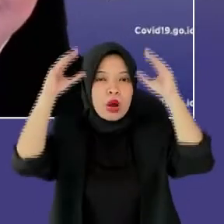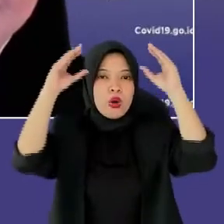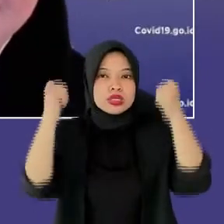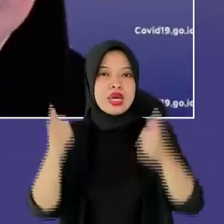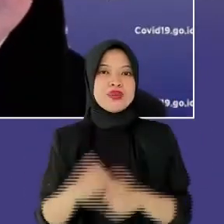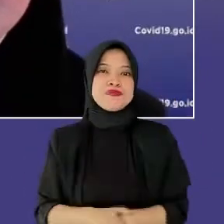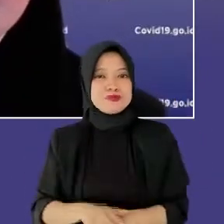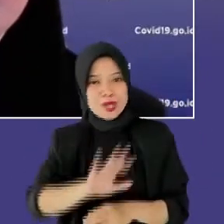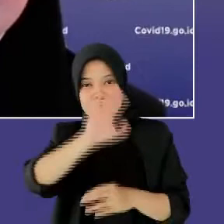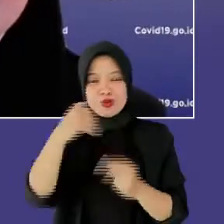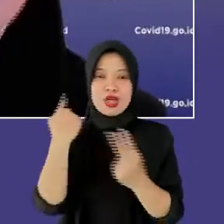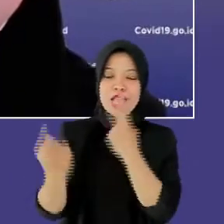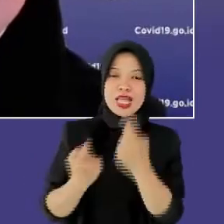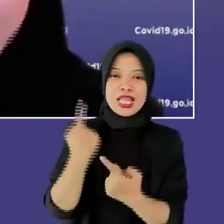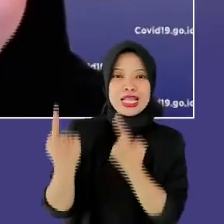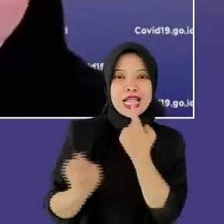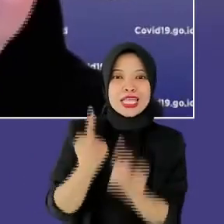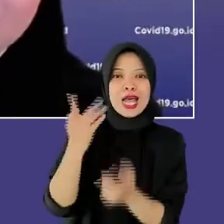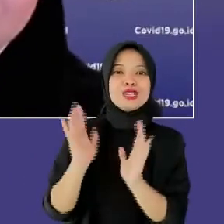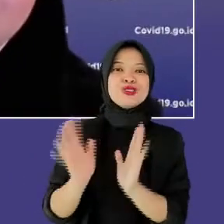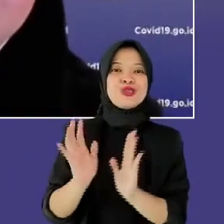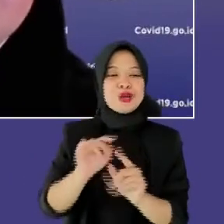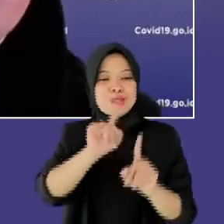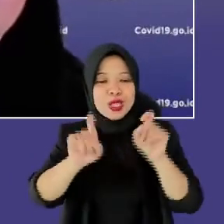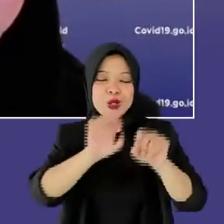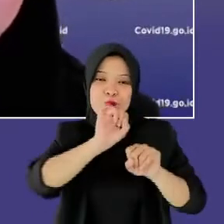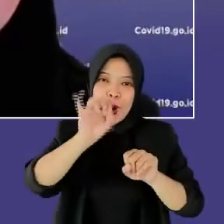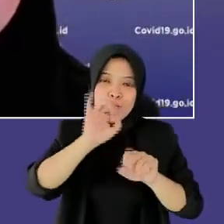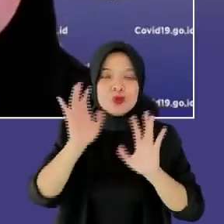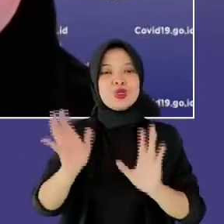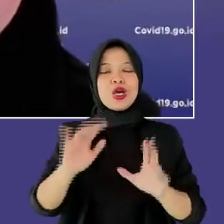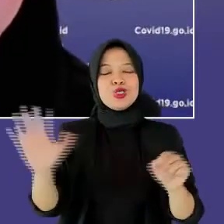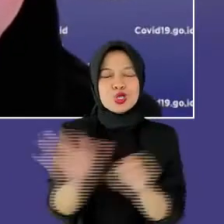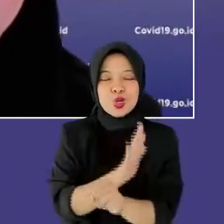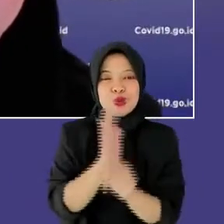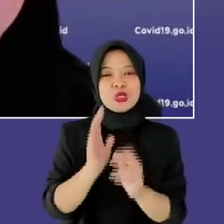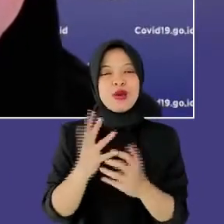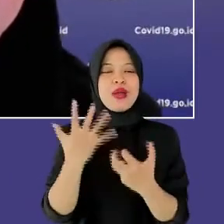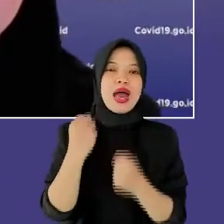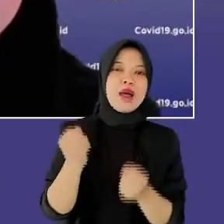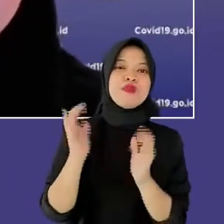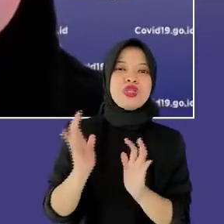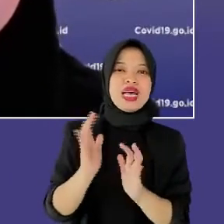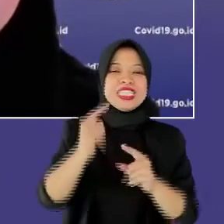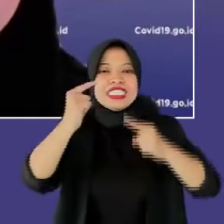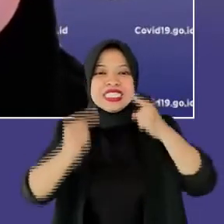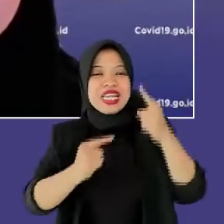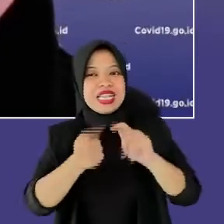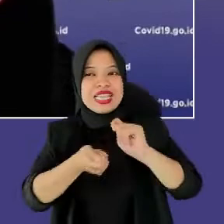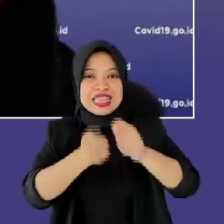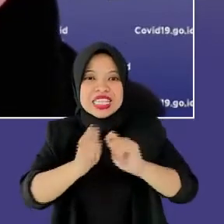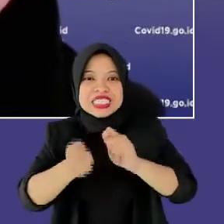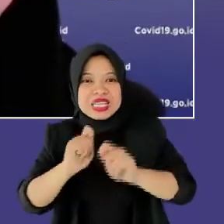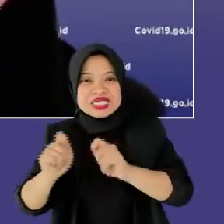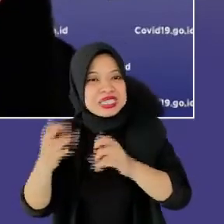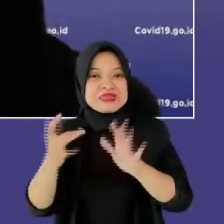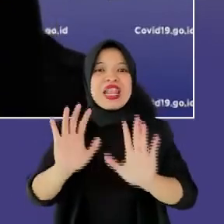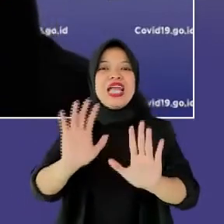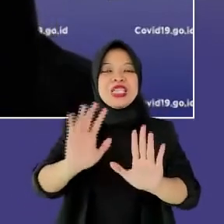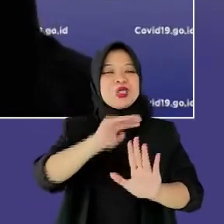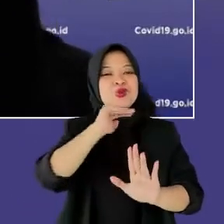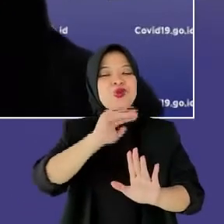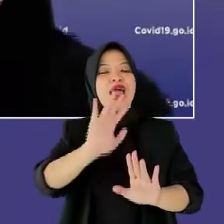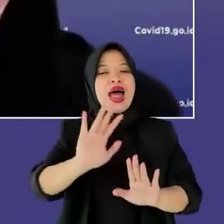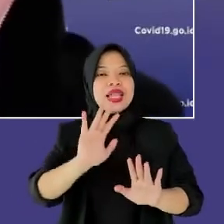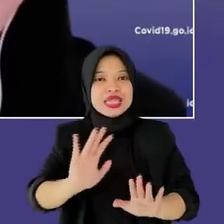Dewi, rasanya sudah semua pertanyaan kita jawab, mudah-mudahan sudah cukup gitu ya jawaban kita. Dan nanti cerita mengenai testing dan positivity rate nanti